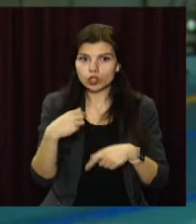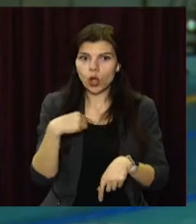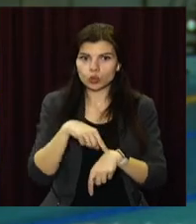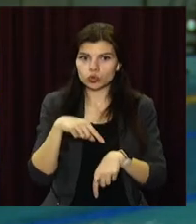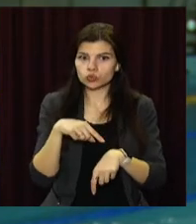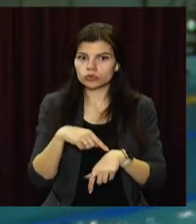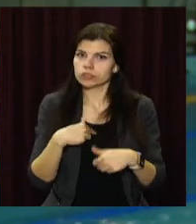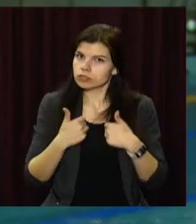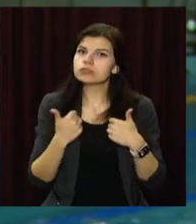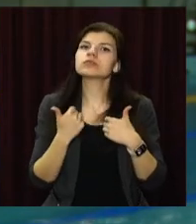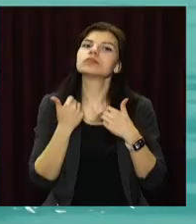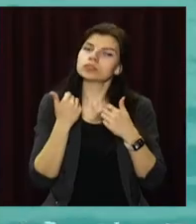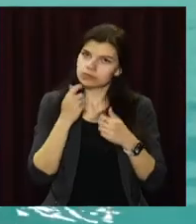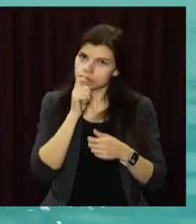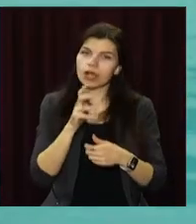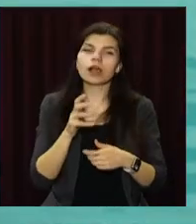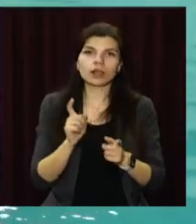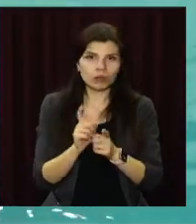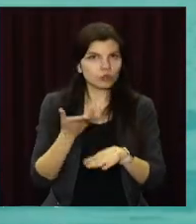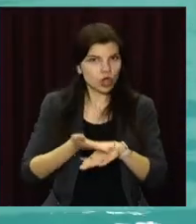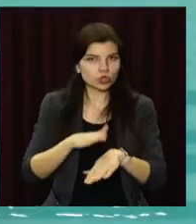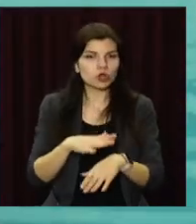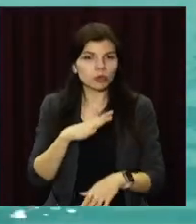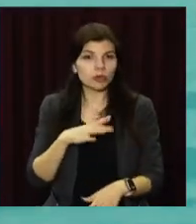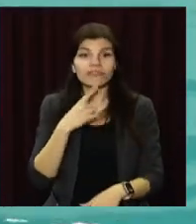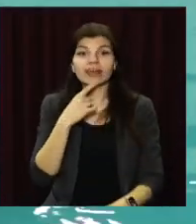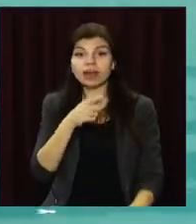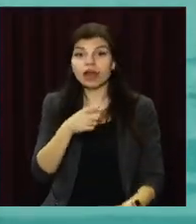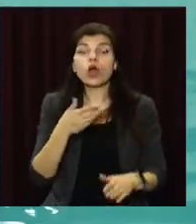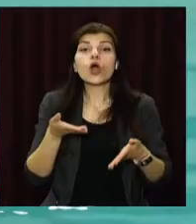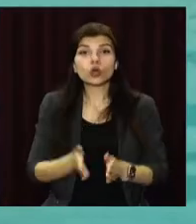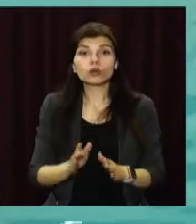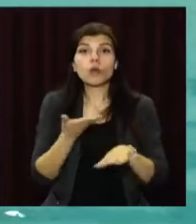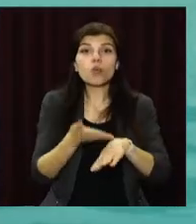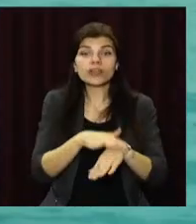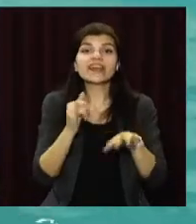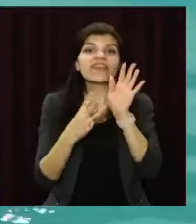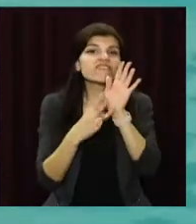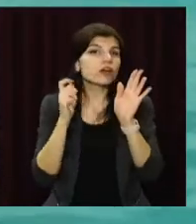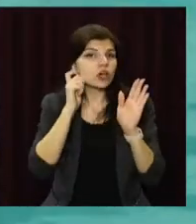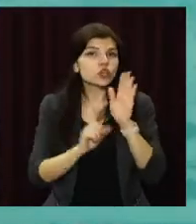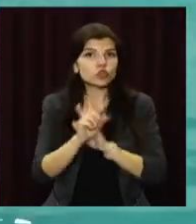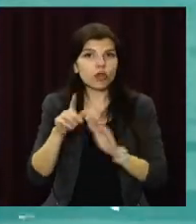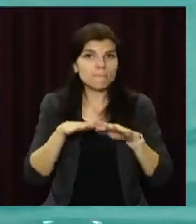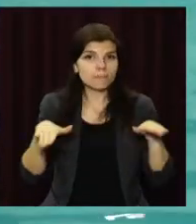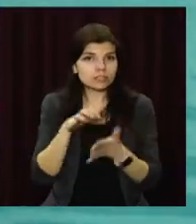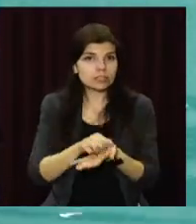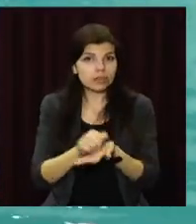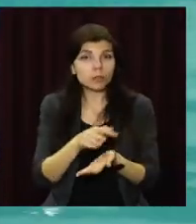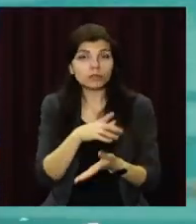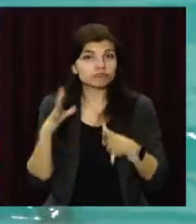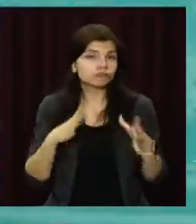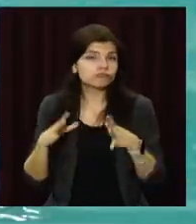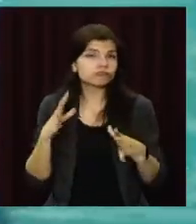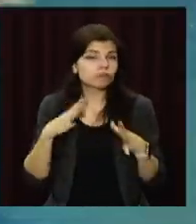все-таки старалась, і було тяжко. Каміла Ісаєва народилася у Полтаві і у 8 років почала займатися плаванням. Спочатку, каже,